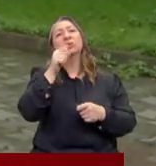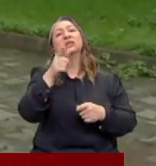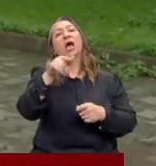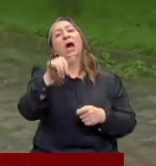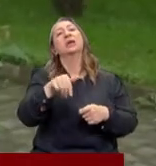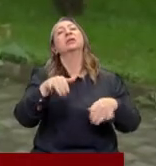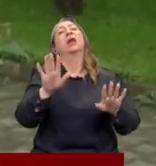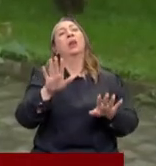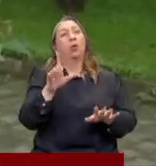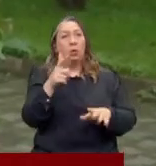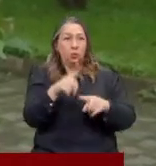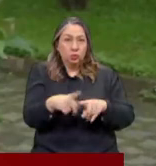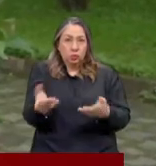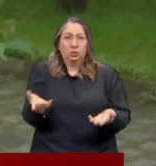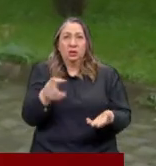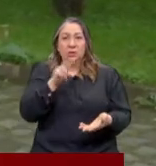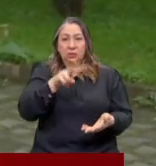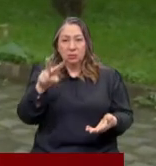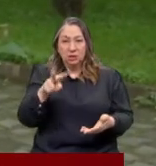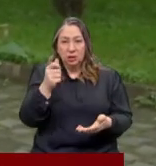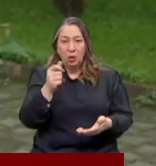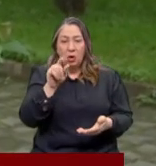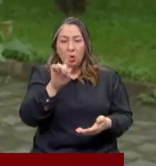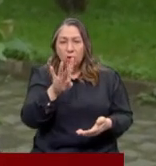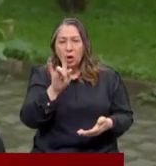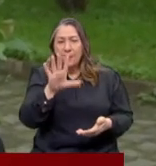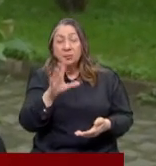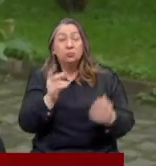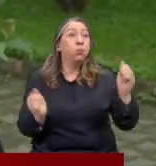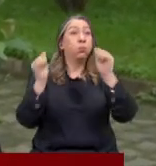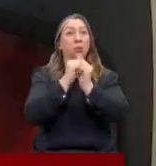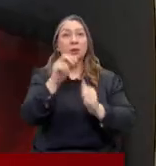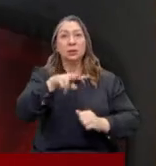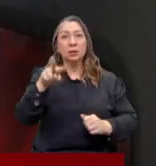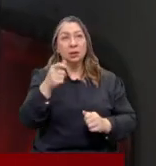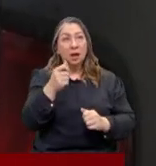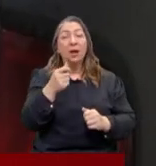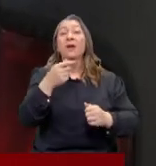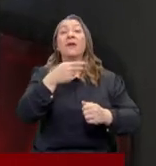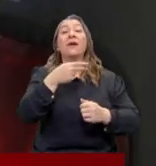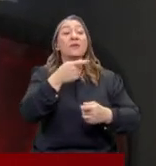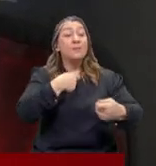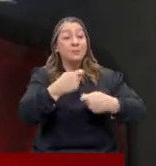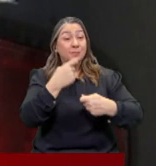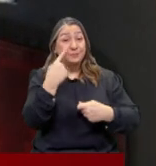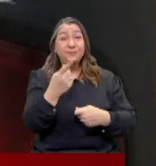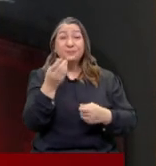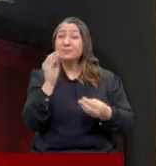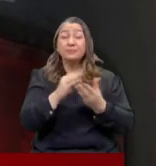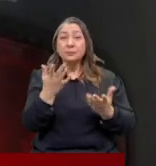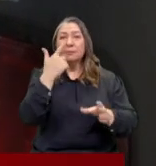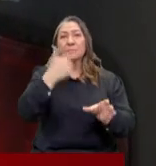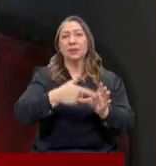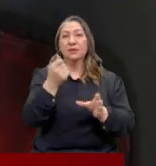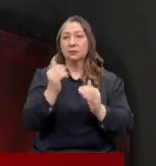senin hakkın değil. Lüks tabii, 22 lira, 14 liraydı, 15 liraydı, birdenbire 22 lira çıkardılar. Firmalara göre zammın en büyük gerekçesi